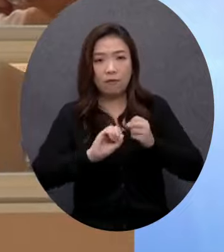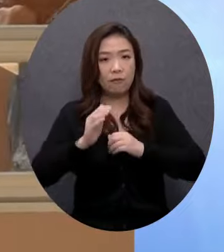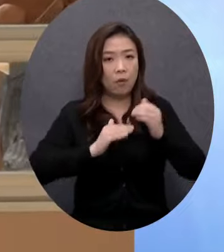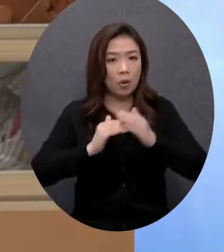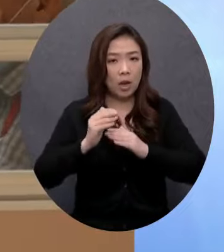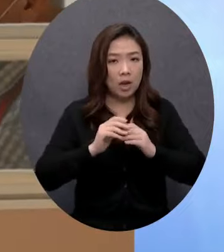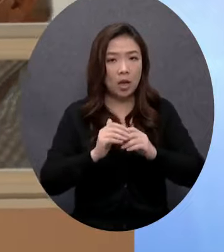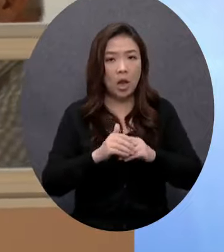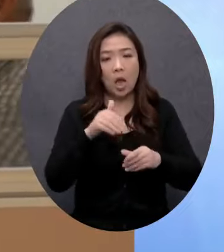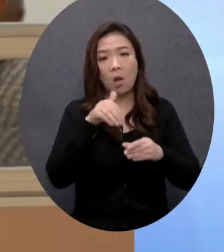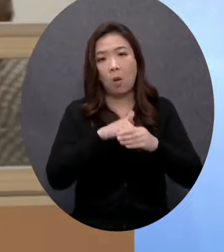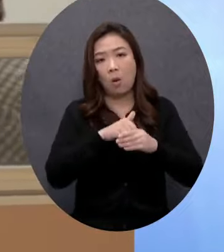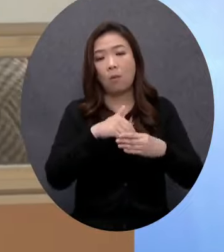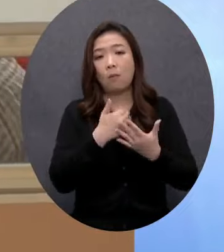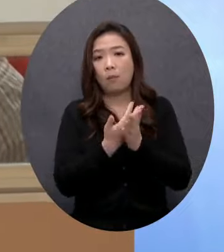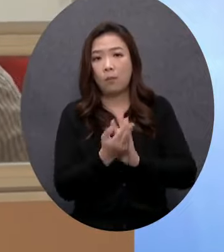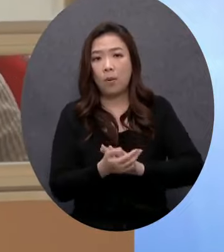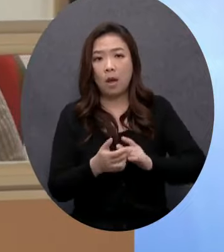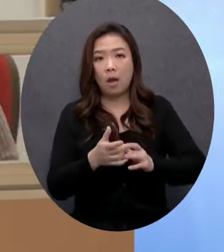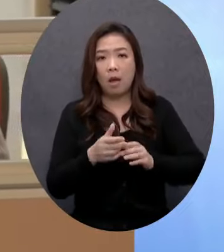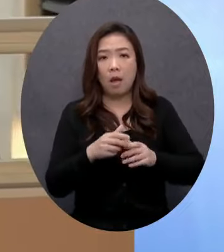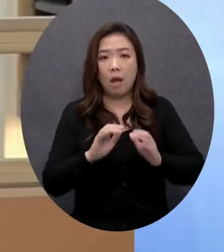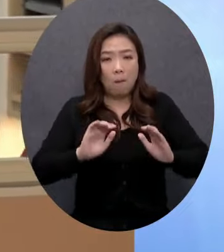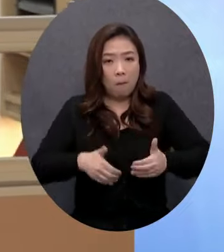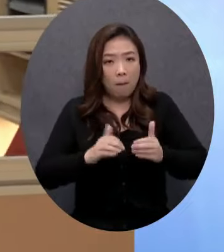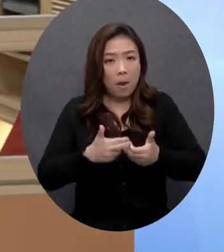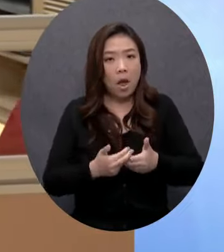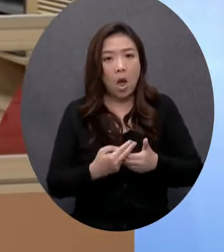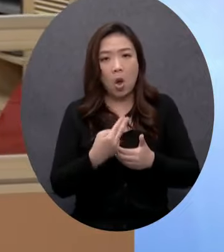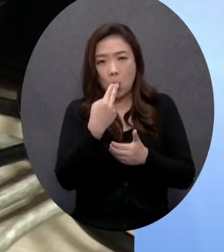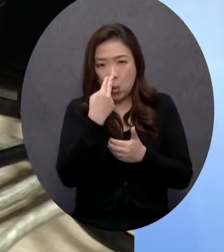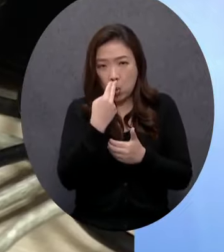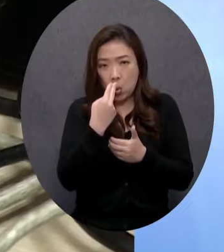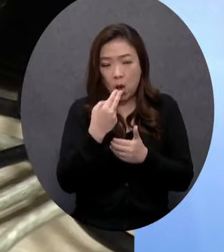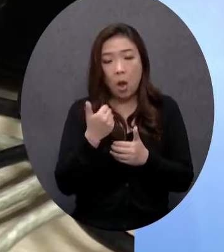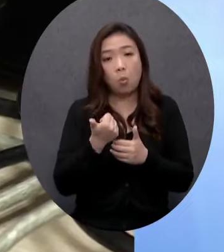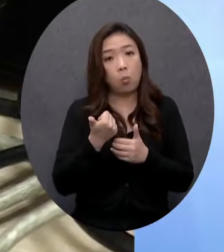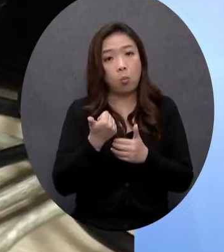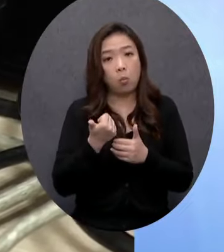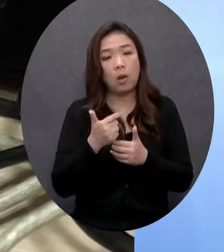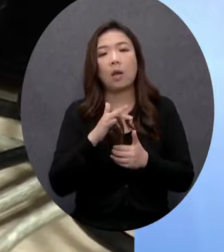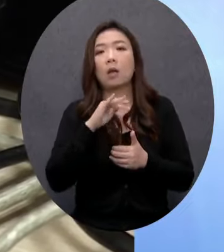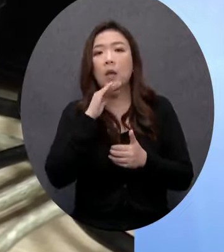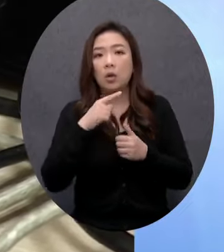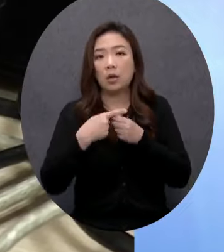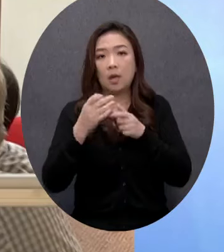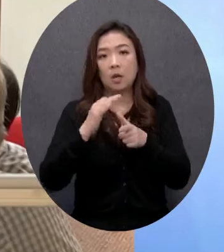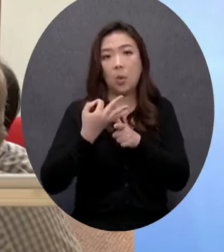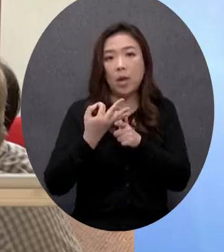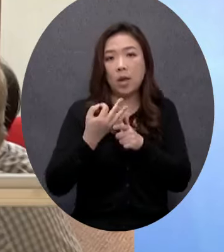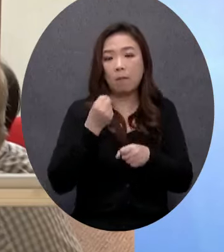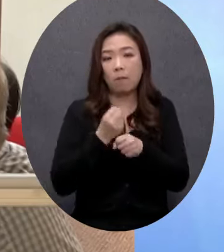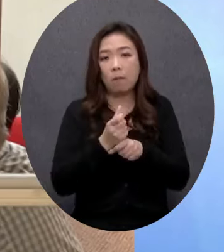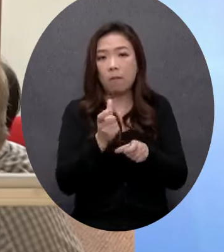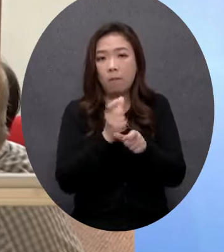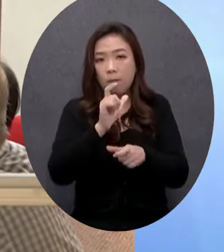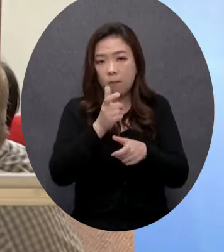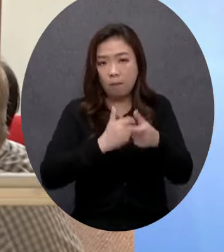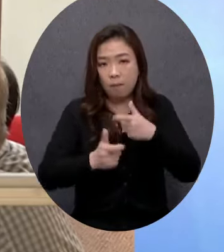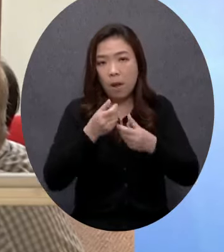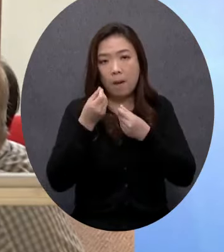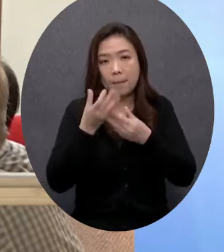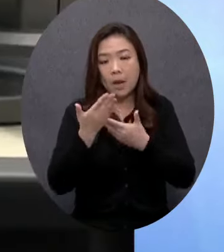個盈利嘅預測係非常之樂觀，咁如果係因為第一季嘅業績而可以俾到市場一個重